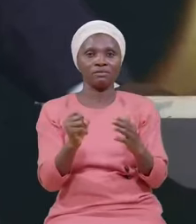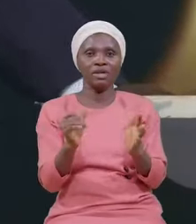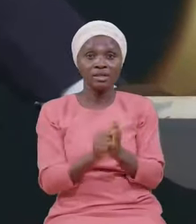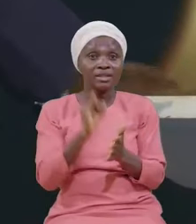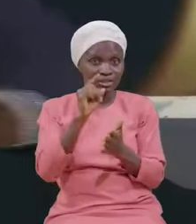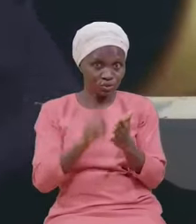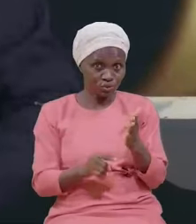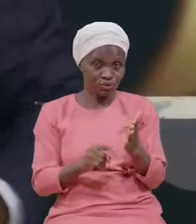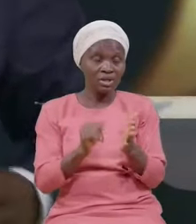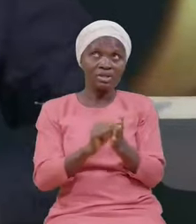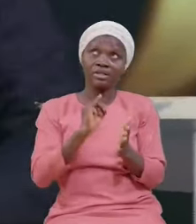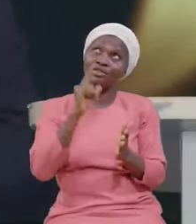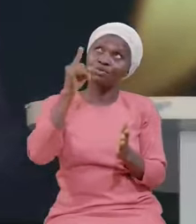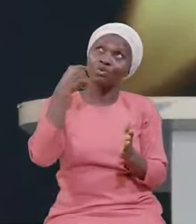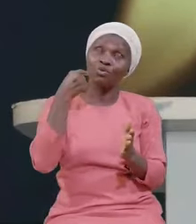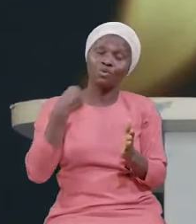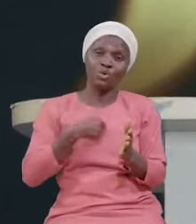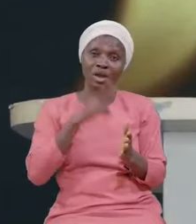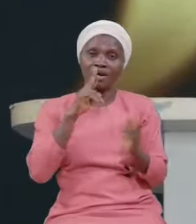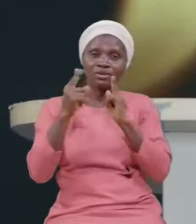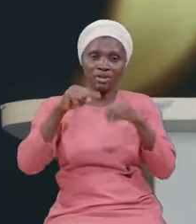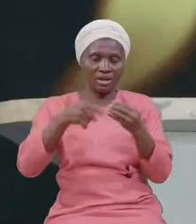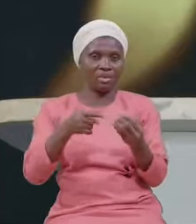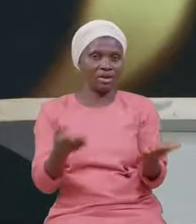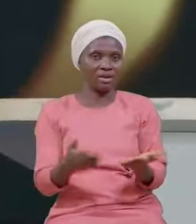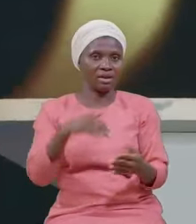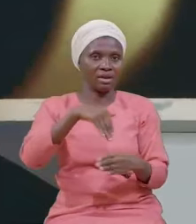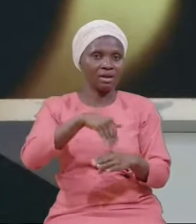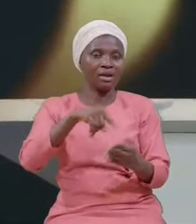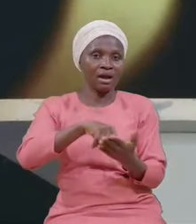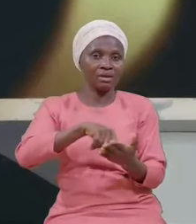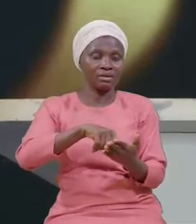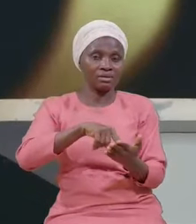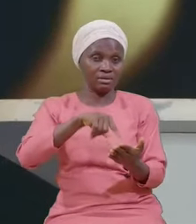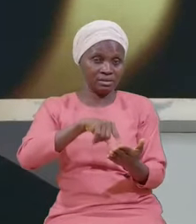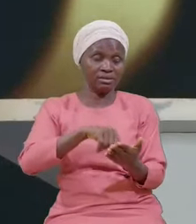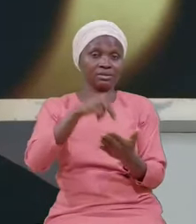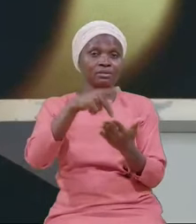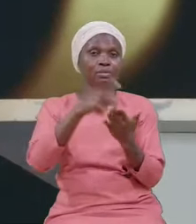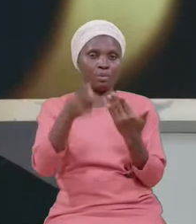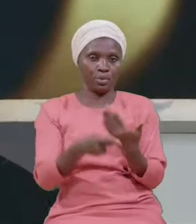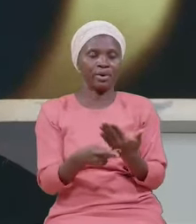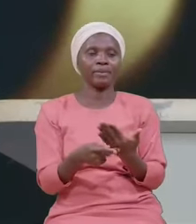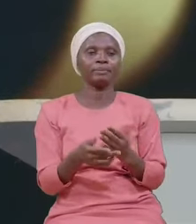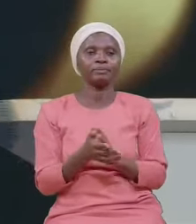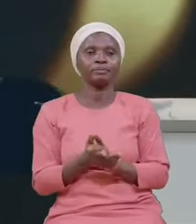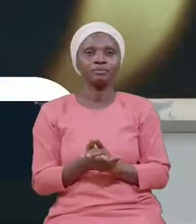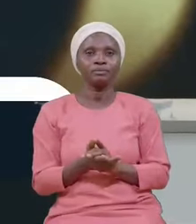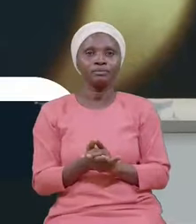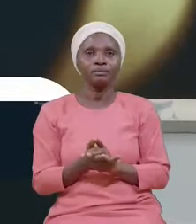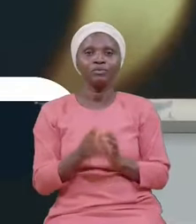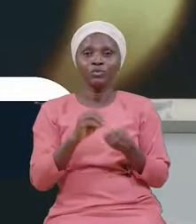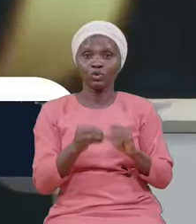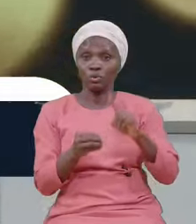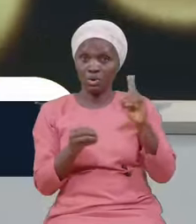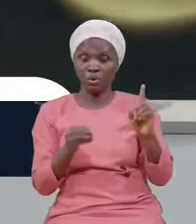c'est de lui que nous parlons. C'est celui dont nous parlerons au cours de cette retraite, le Jésus tout suffisant. Il y a trois choses